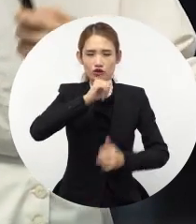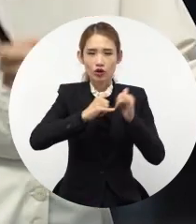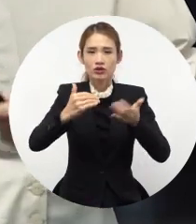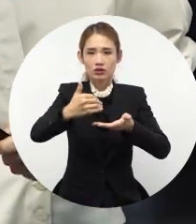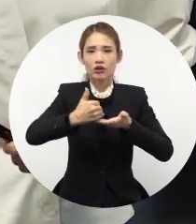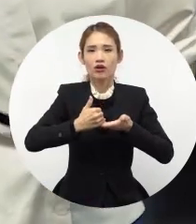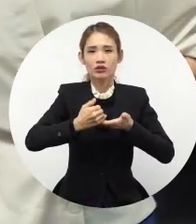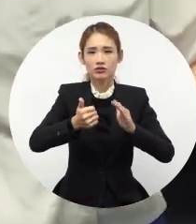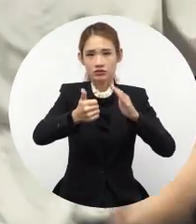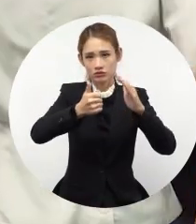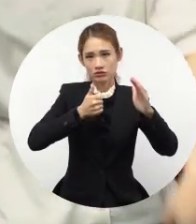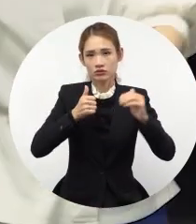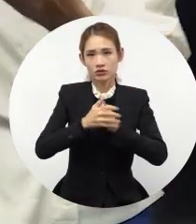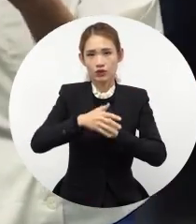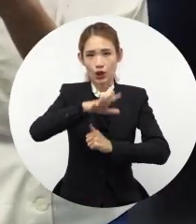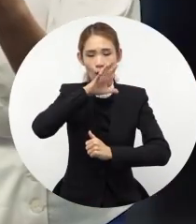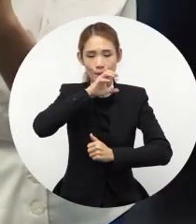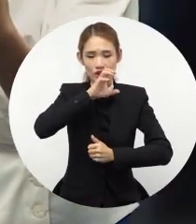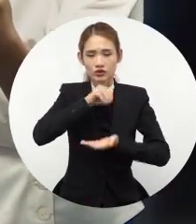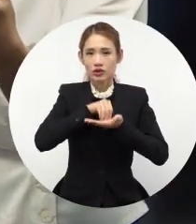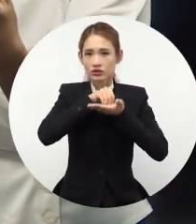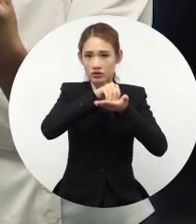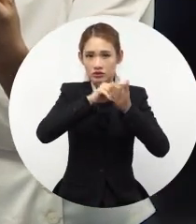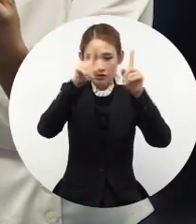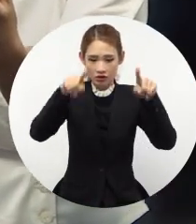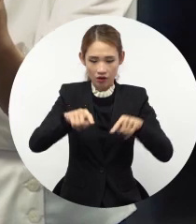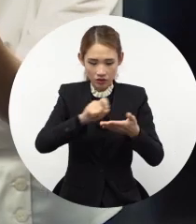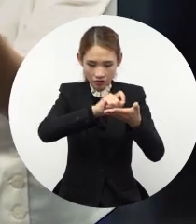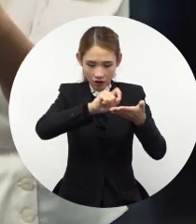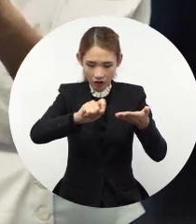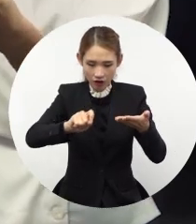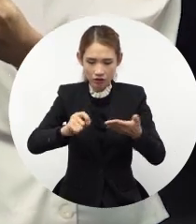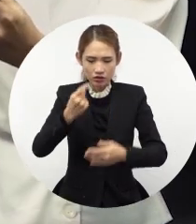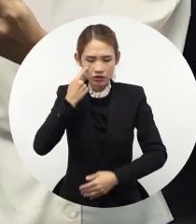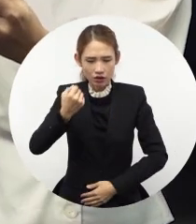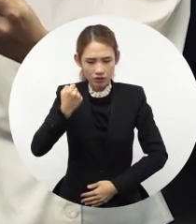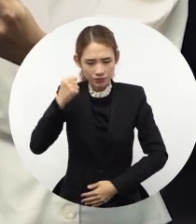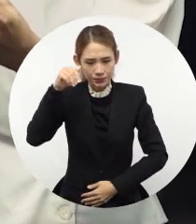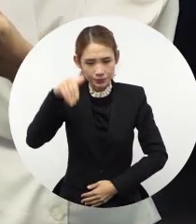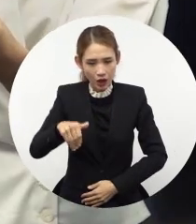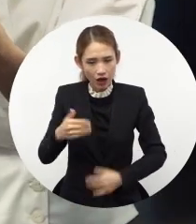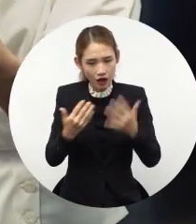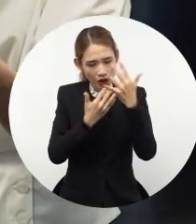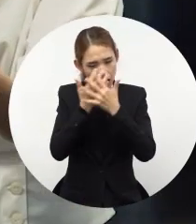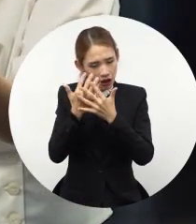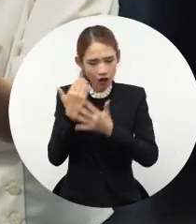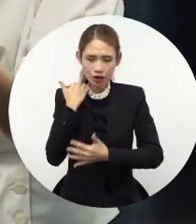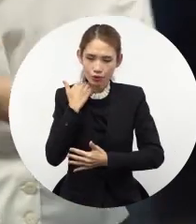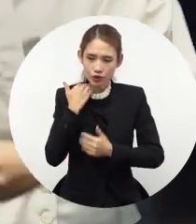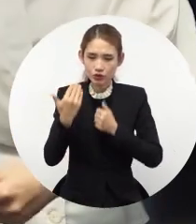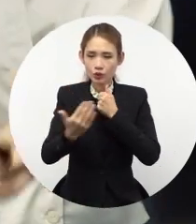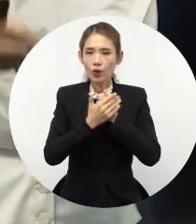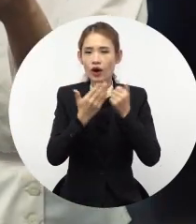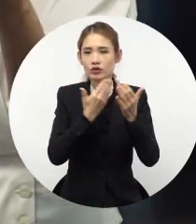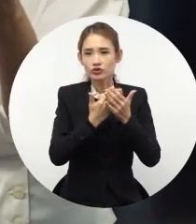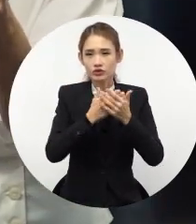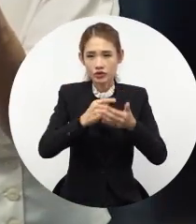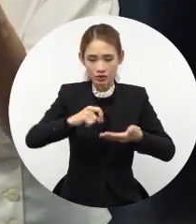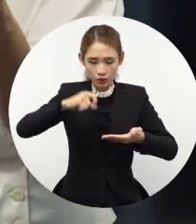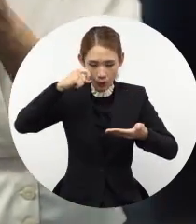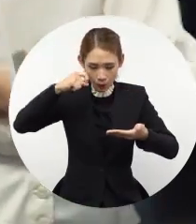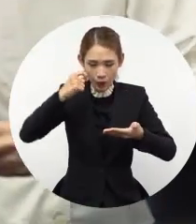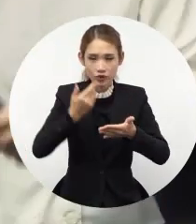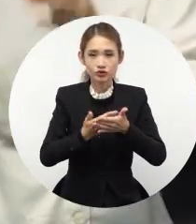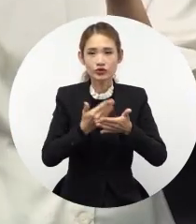민원인이 들어오셨습니다. 민원 신청 서류를 작성하는데 잘 보이지 않아서 도와주세요, 혹은 돋보기를